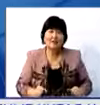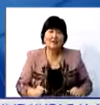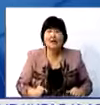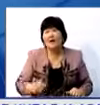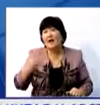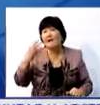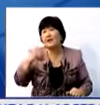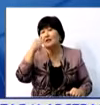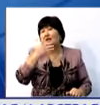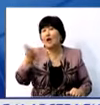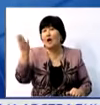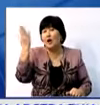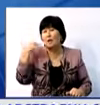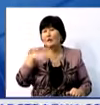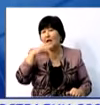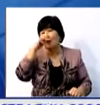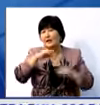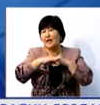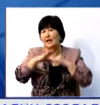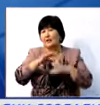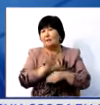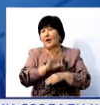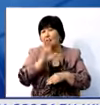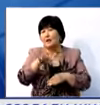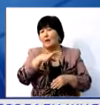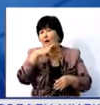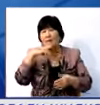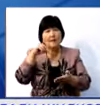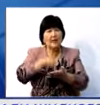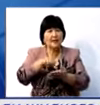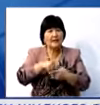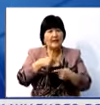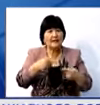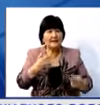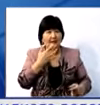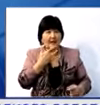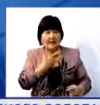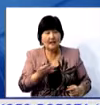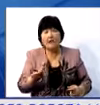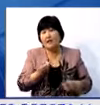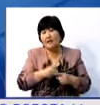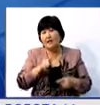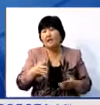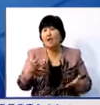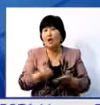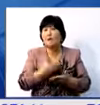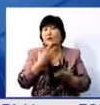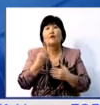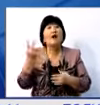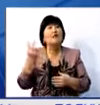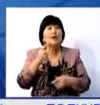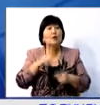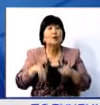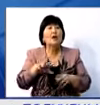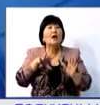тридцатых годах прошлого столетия в казахские степи была депортирована немало представителей разных национальностей здесь они обрели свою вторую родину